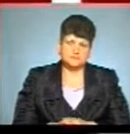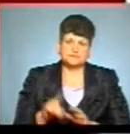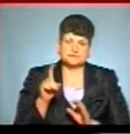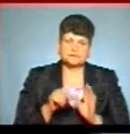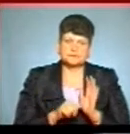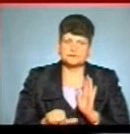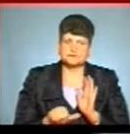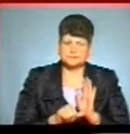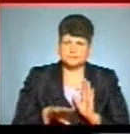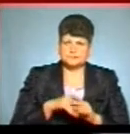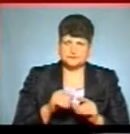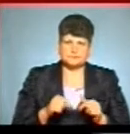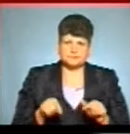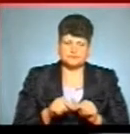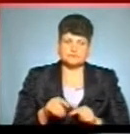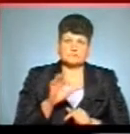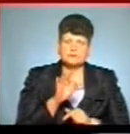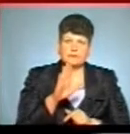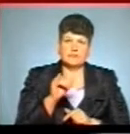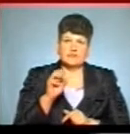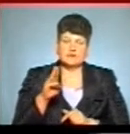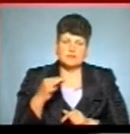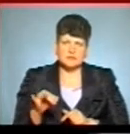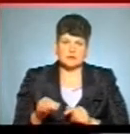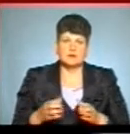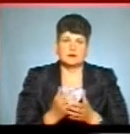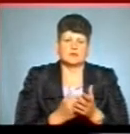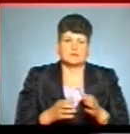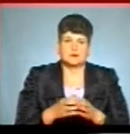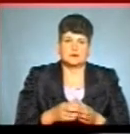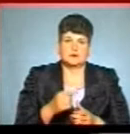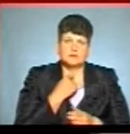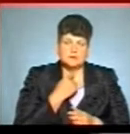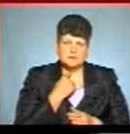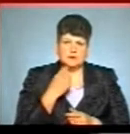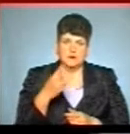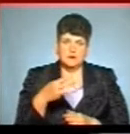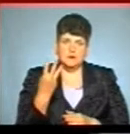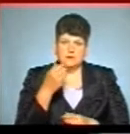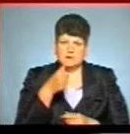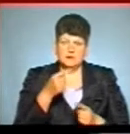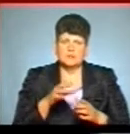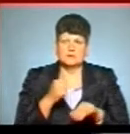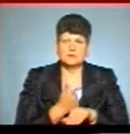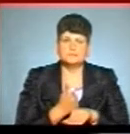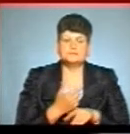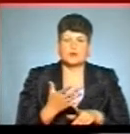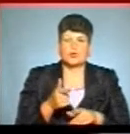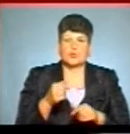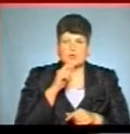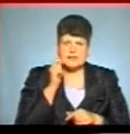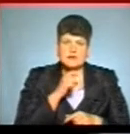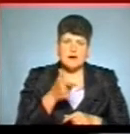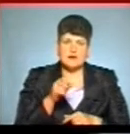166-й виборчий округ. Олег Вітвіцький, кандидат від партії «Голос». 43 роки, очолює обласну організацію Української Галицької